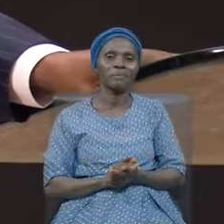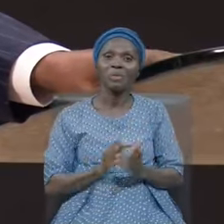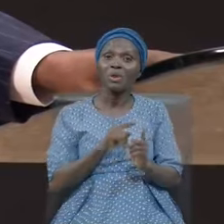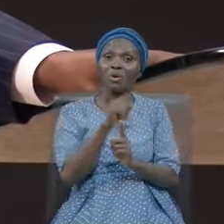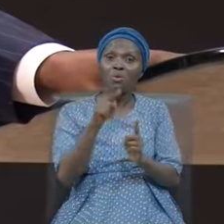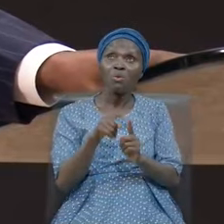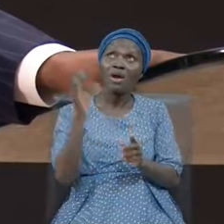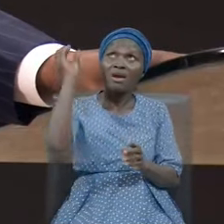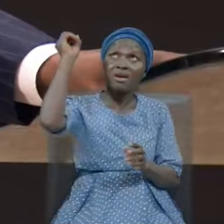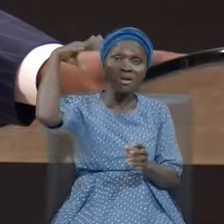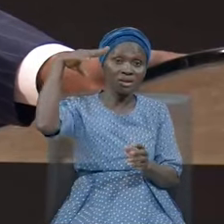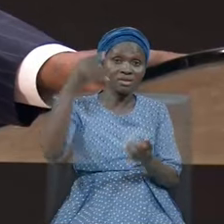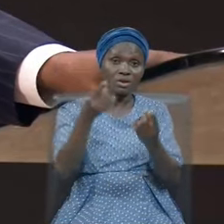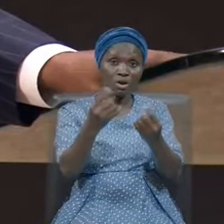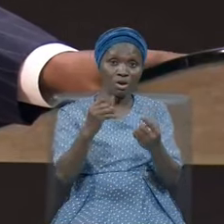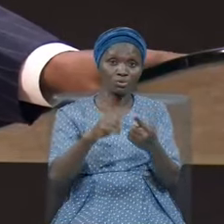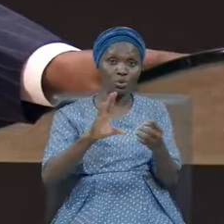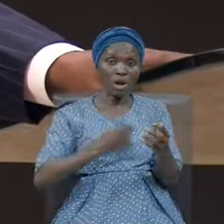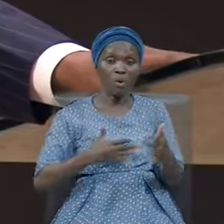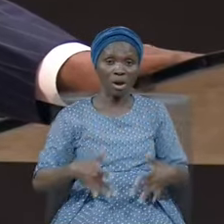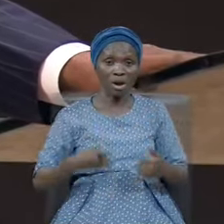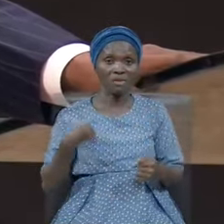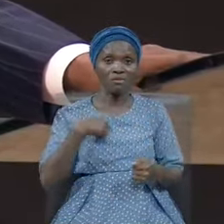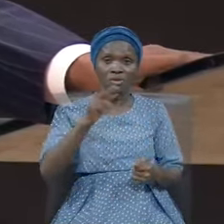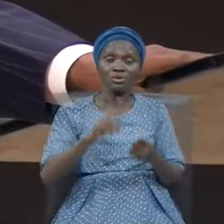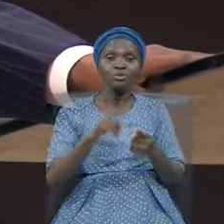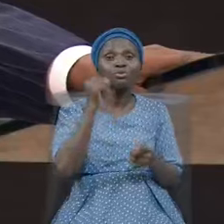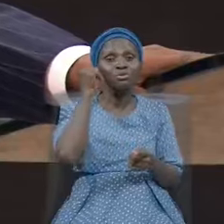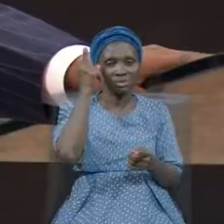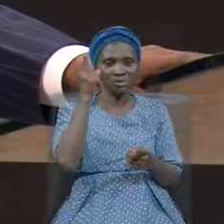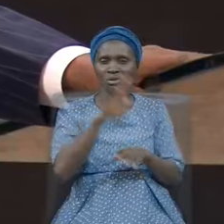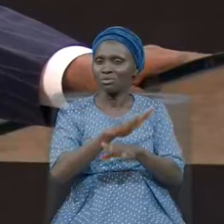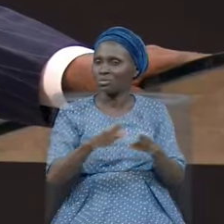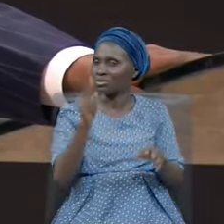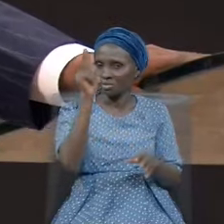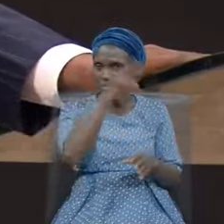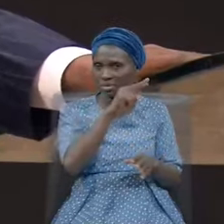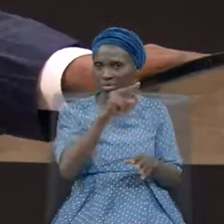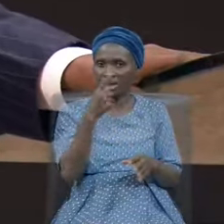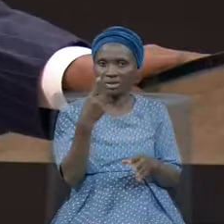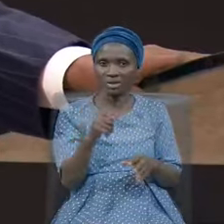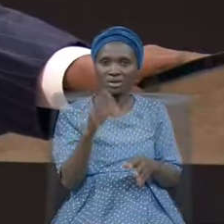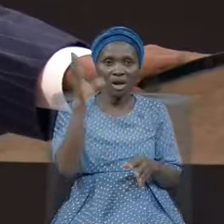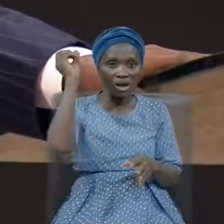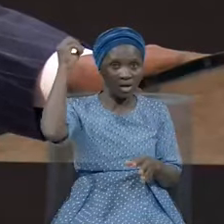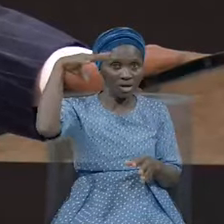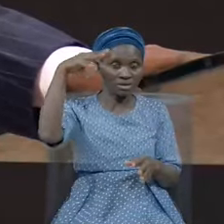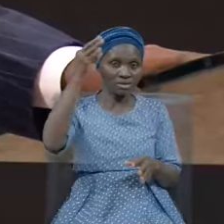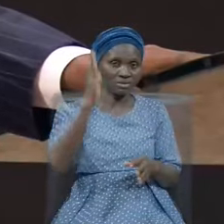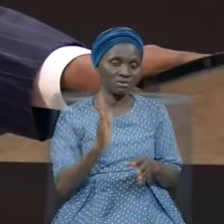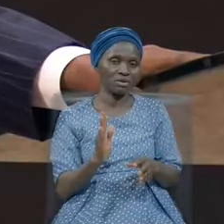devons comprendre qu'il ne faut pas comprendre, faut pas mal comprendre la grâce de